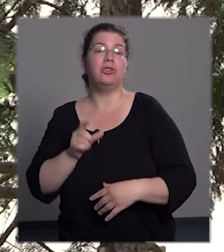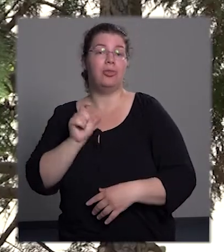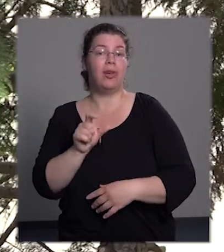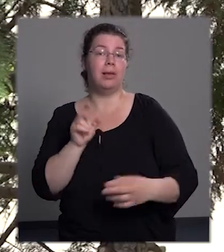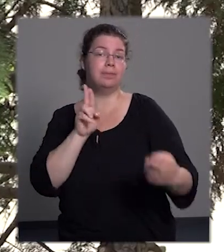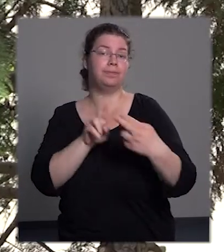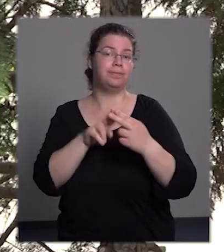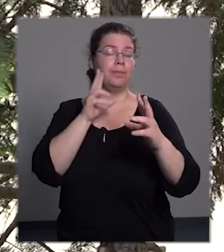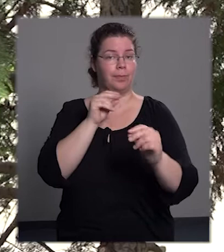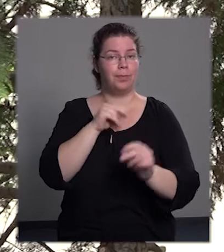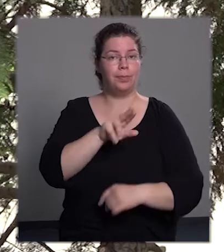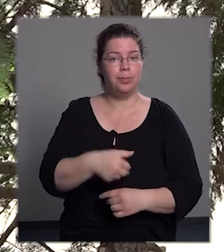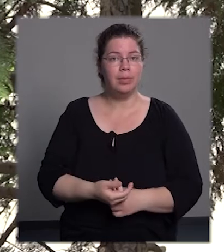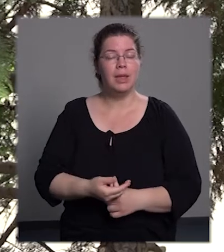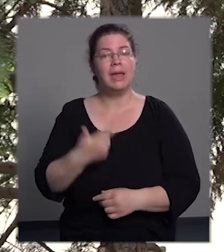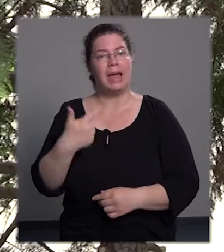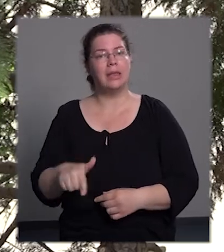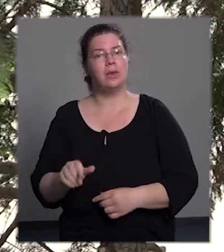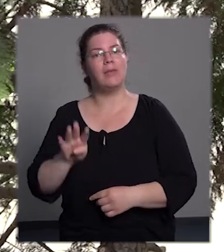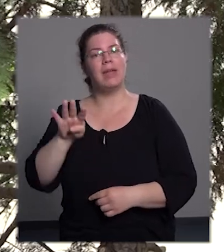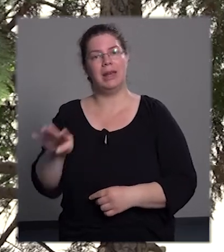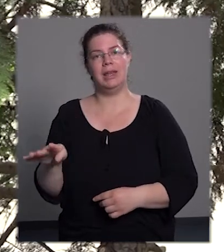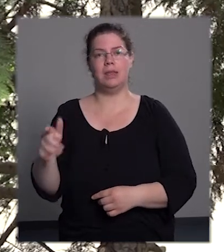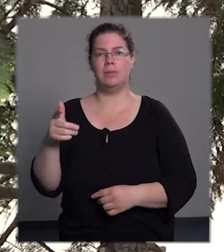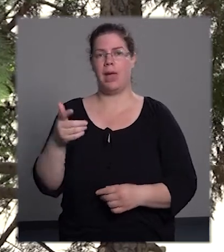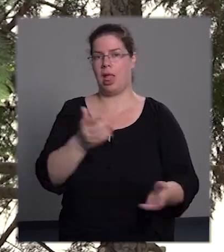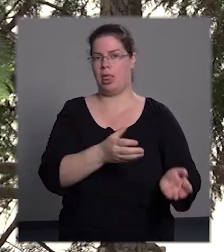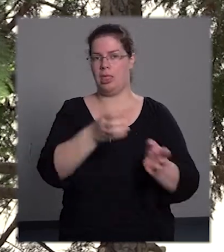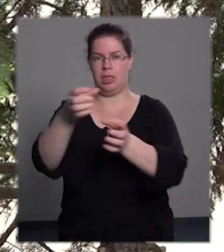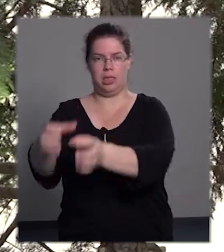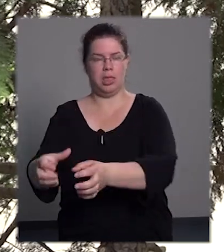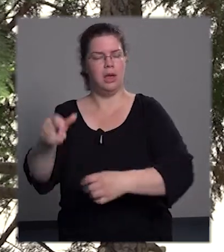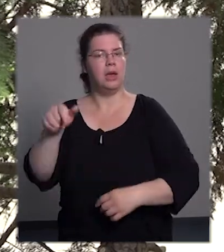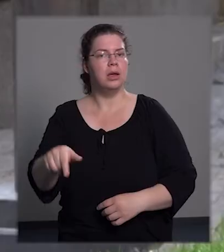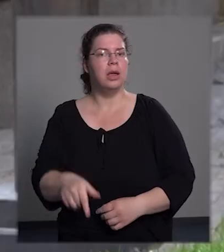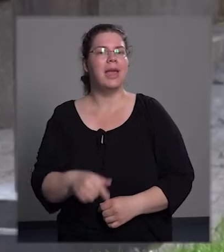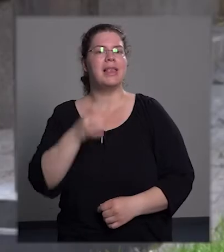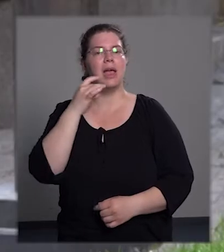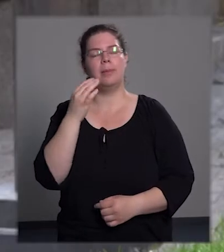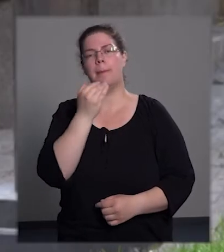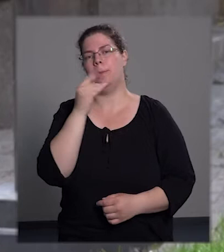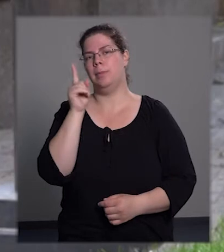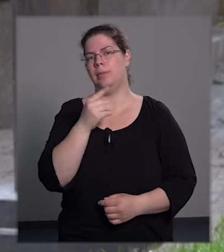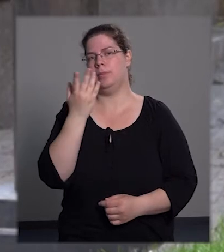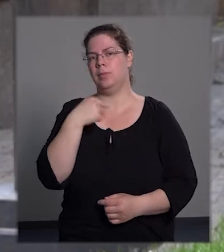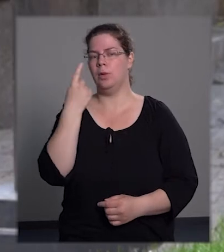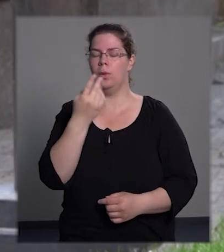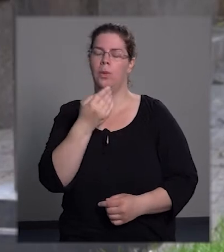erről, 2004-ben került elhelyezésre itt. Ez egy Beethoven